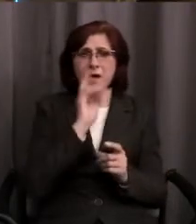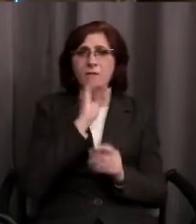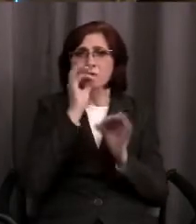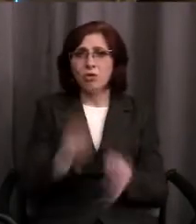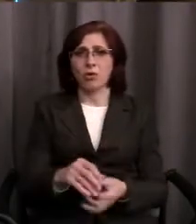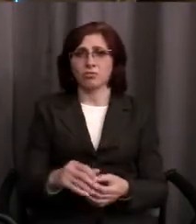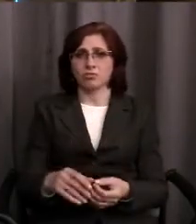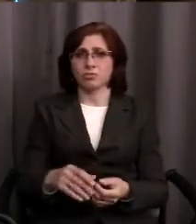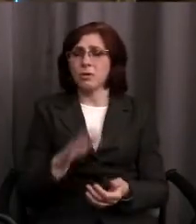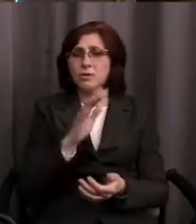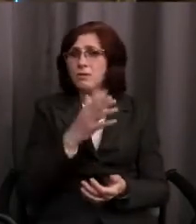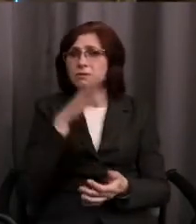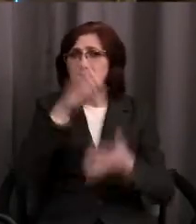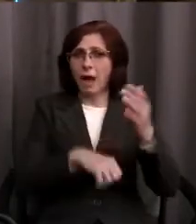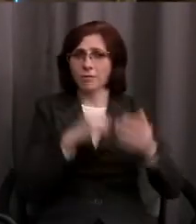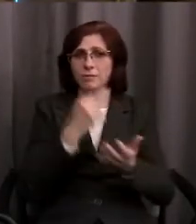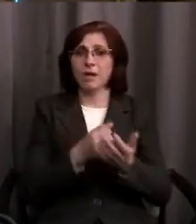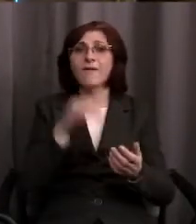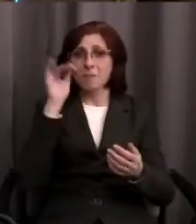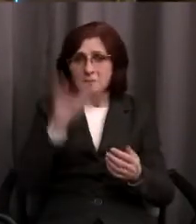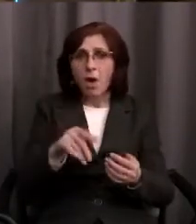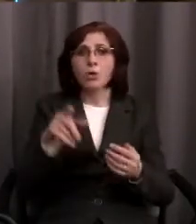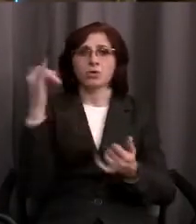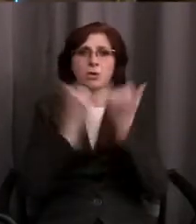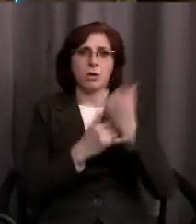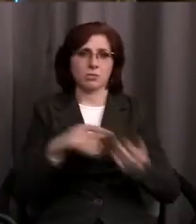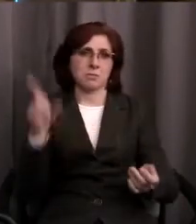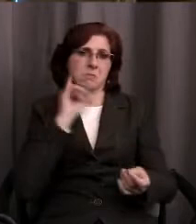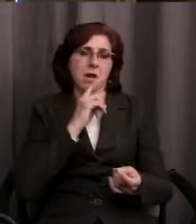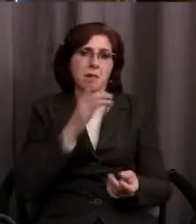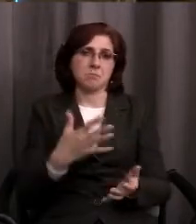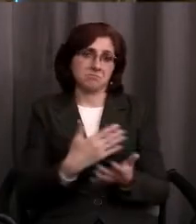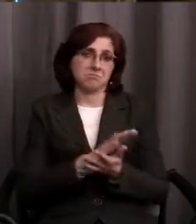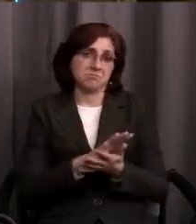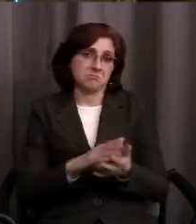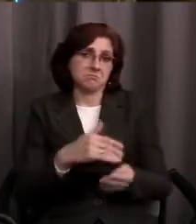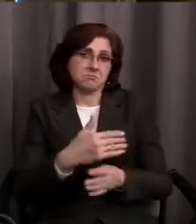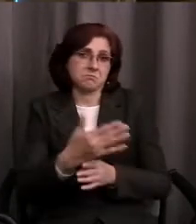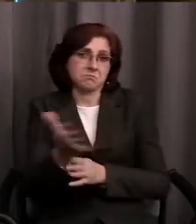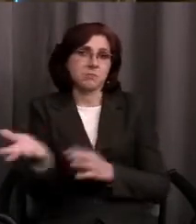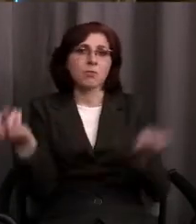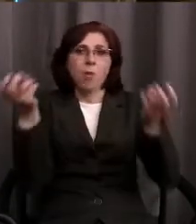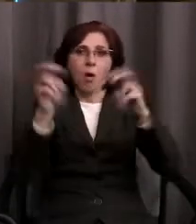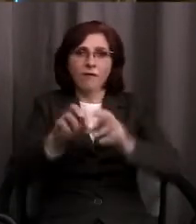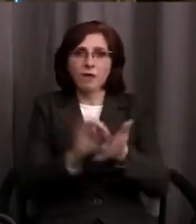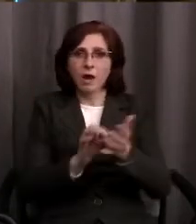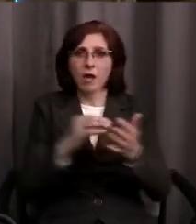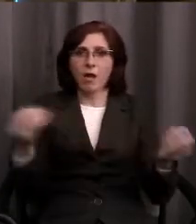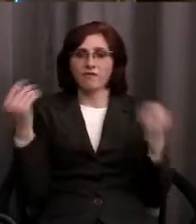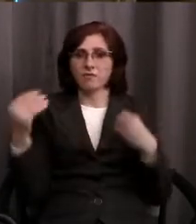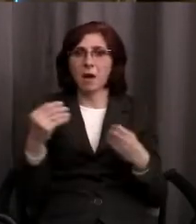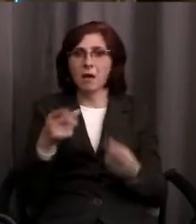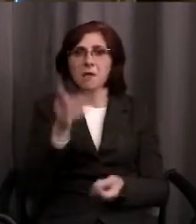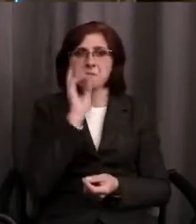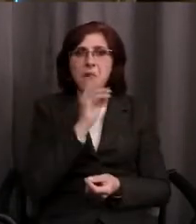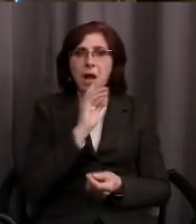osoby. Mało tego, to jest odwracalne. Jeśli zdarzy się, że powstaną leki, które pozwolą